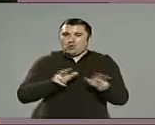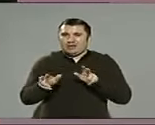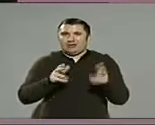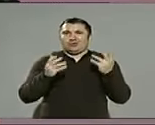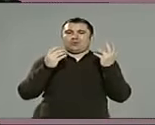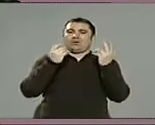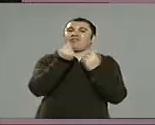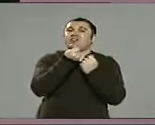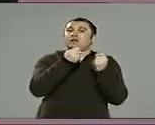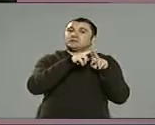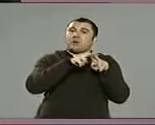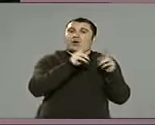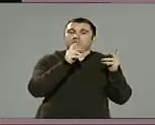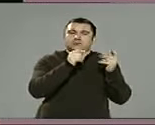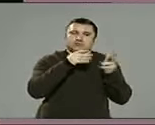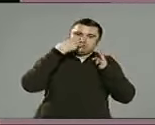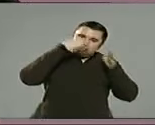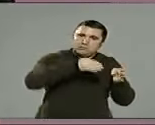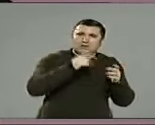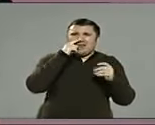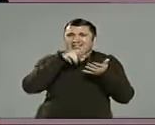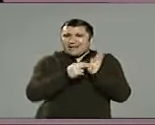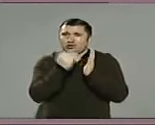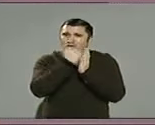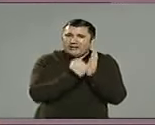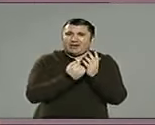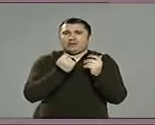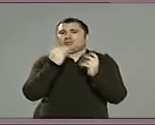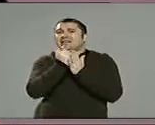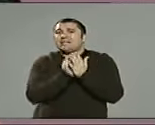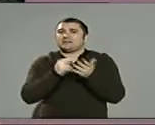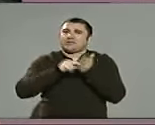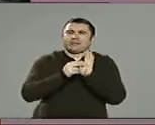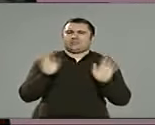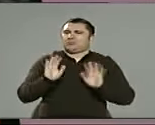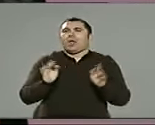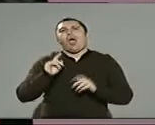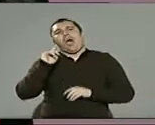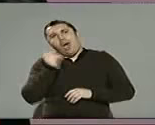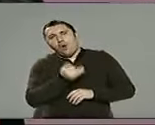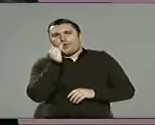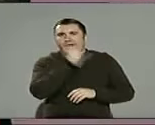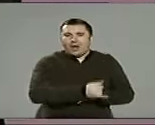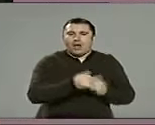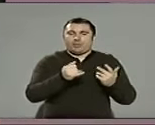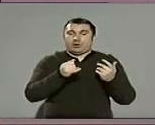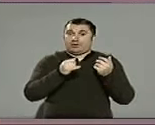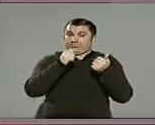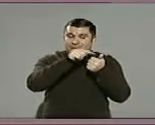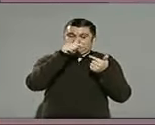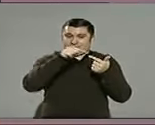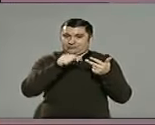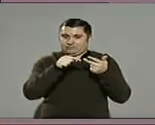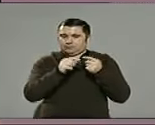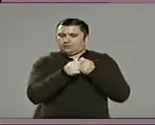reden, eben nicht allein um technische Regeln, nicht um Gesetzestechnik, darum geht es sicher auch, aber hinter dem steht eine